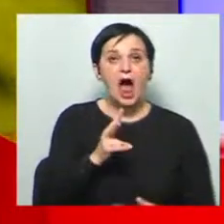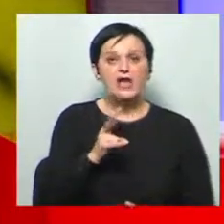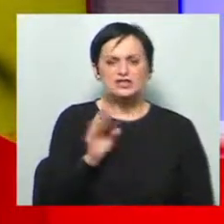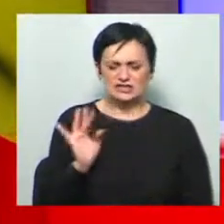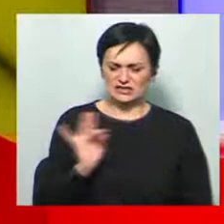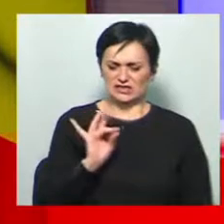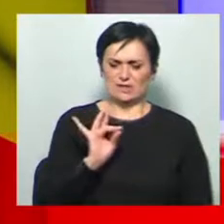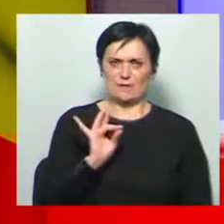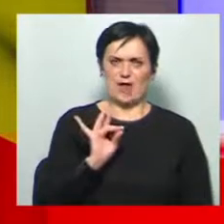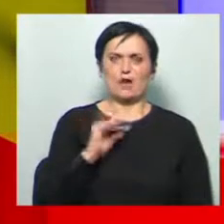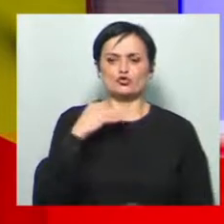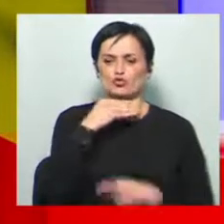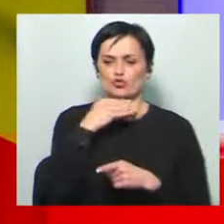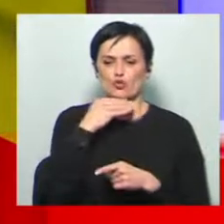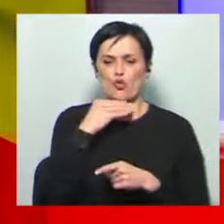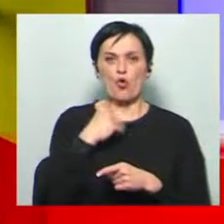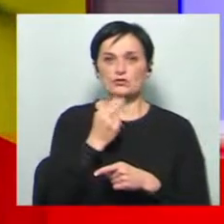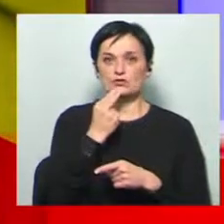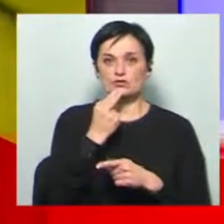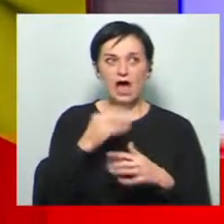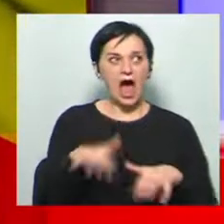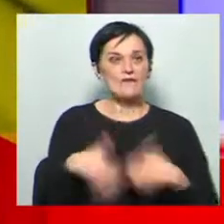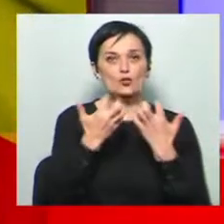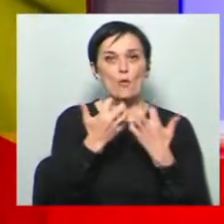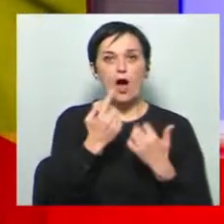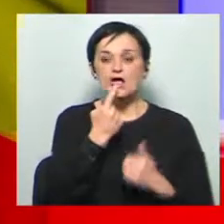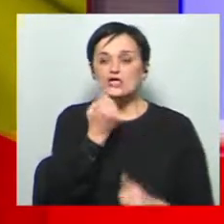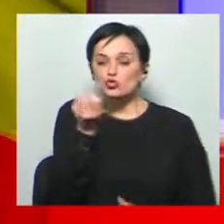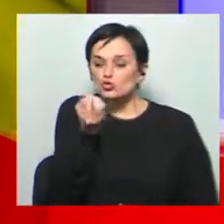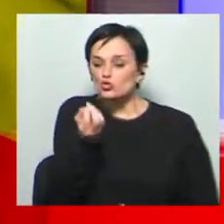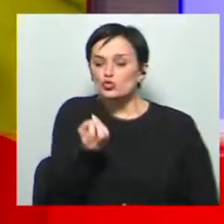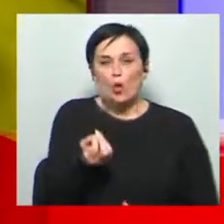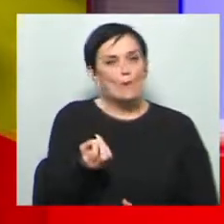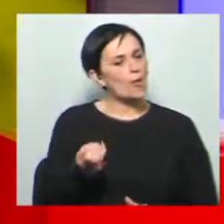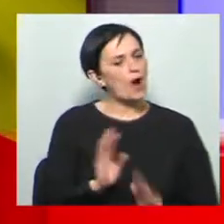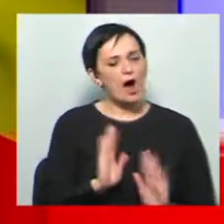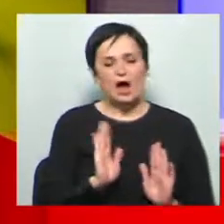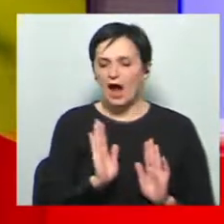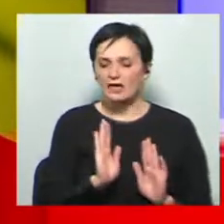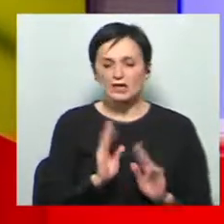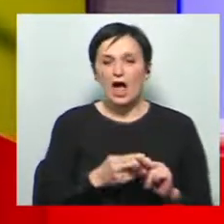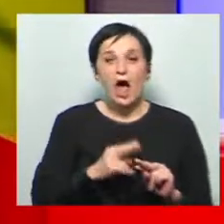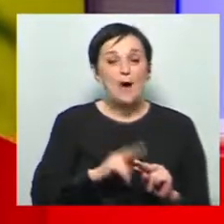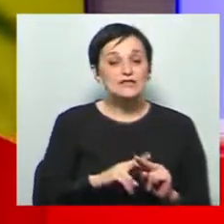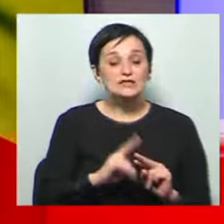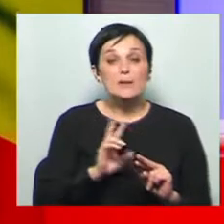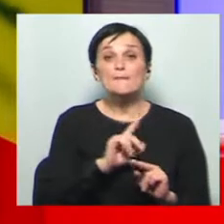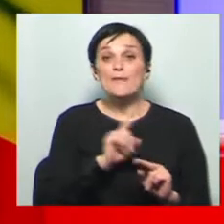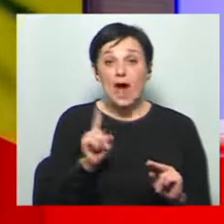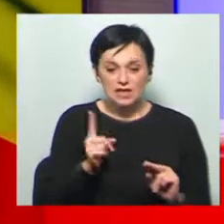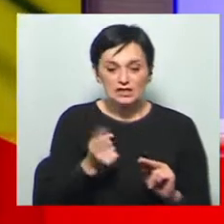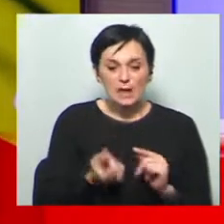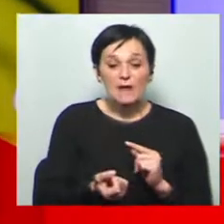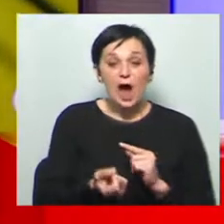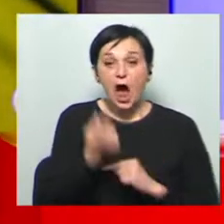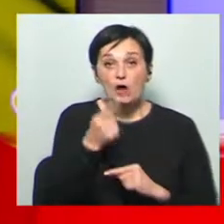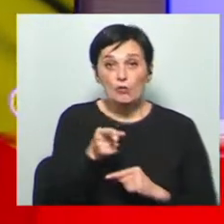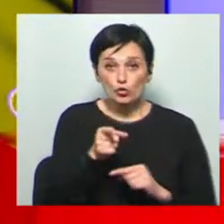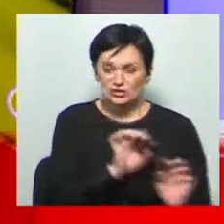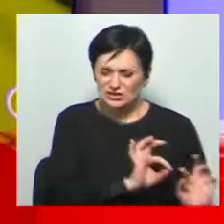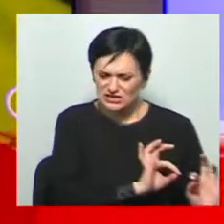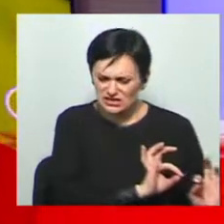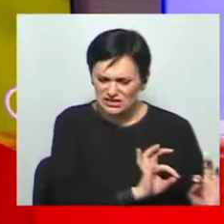თუ მივირთმევ, ავტომატურად თრომბოზი დამემართება? არა, ამას არ ნიშნავს. მაგრამ აღმოჩნდა, რომ ამ პროდუქტების